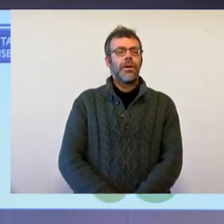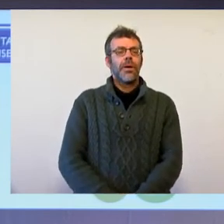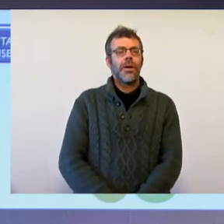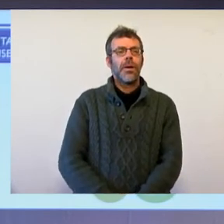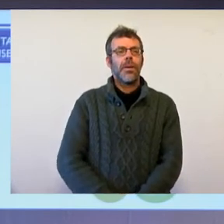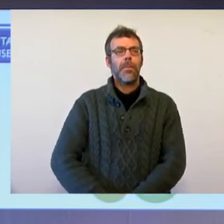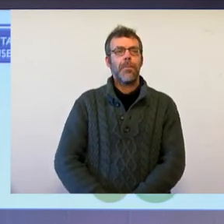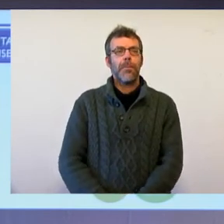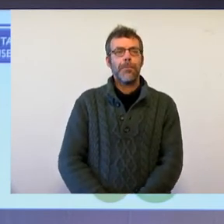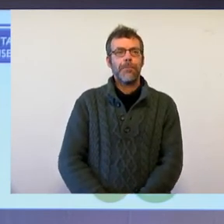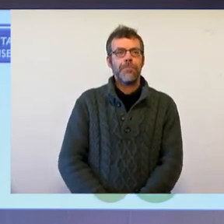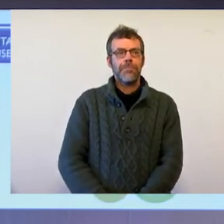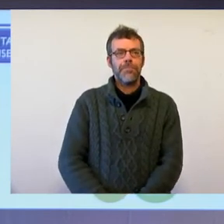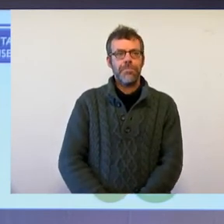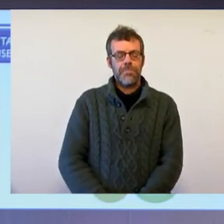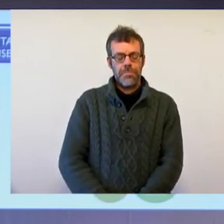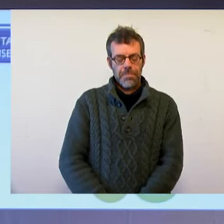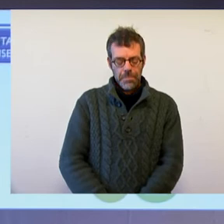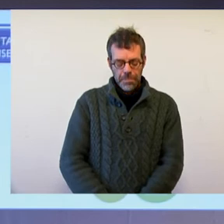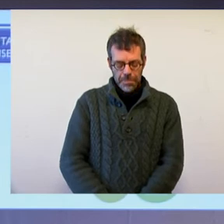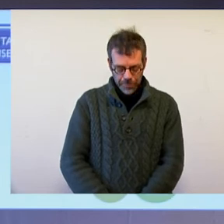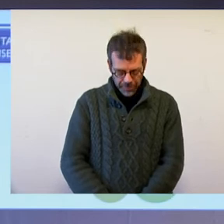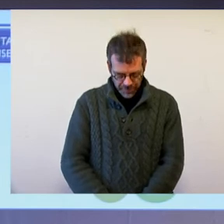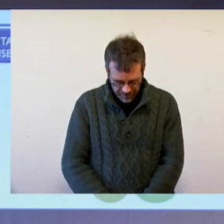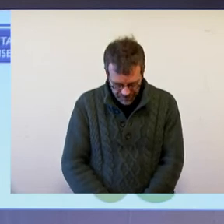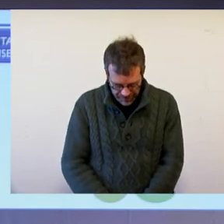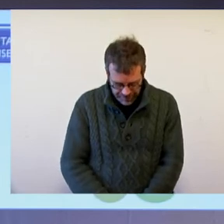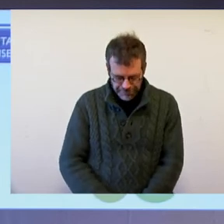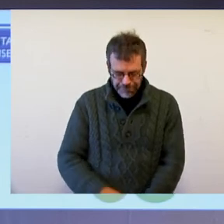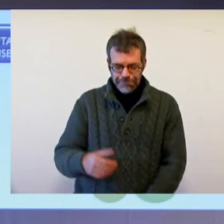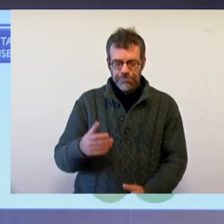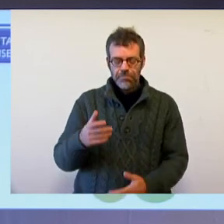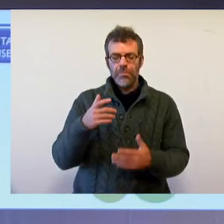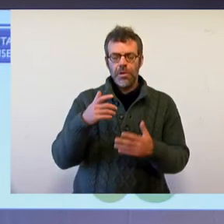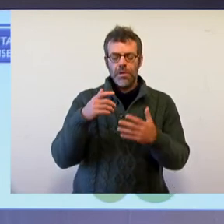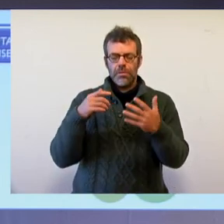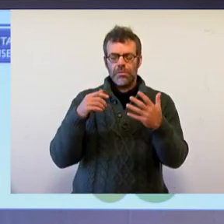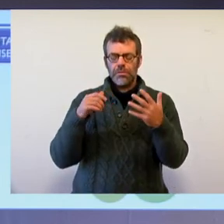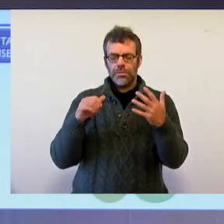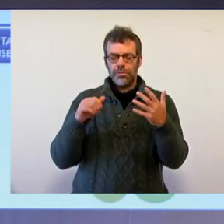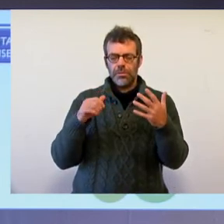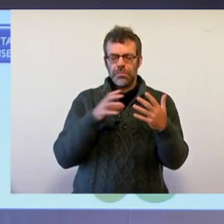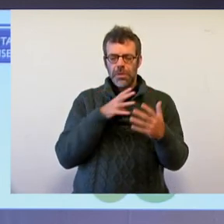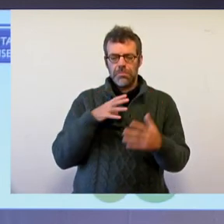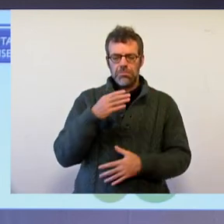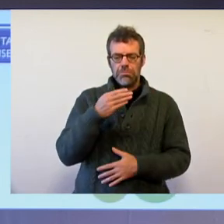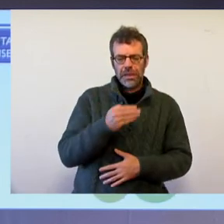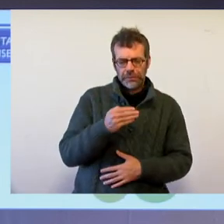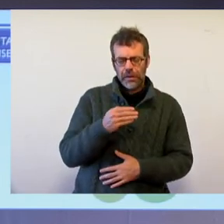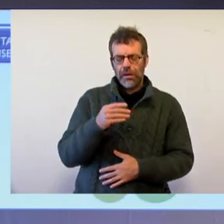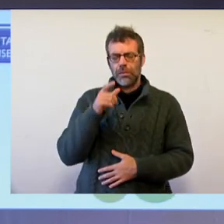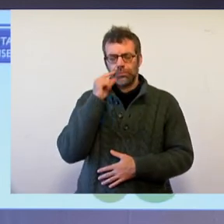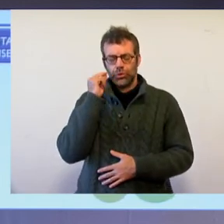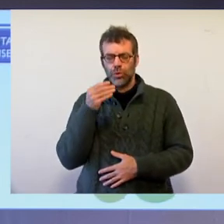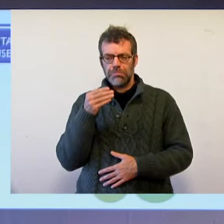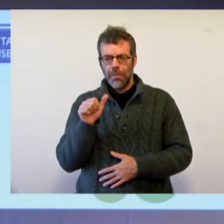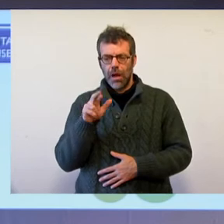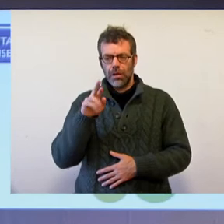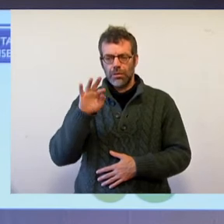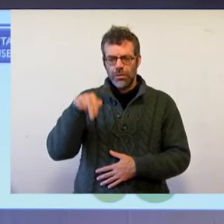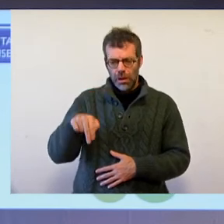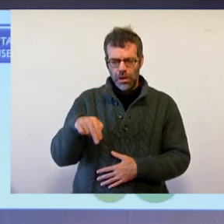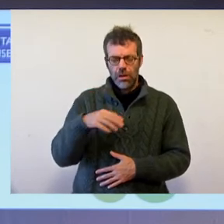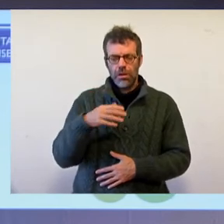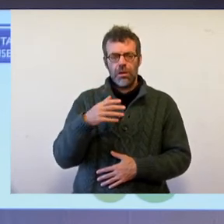Oula, ouais, ça va arriver comme ça. Madame Massard, Monsieur Martin. Madame Dombre-Coste.